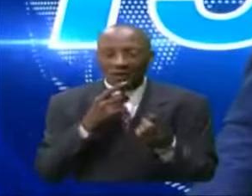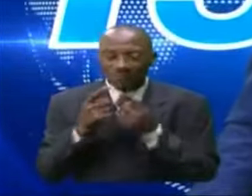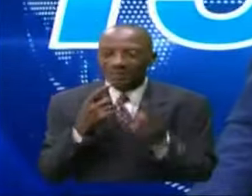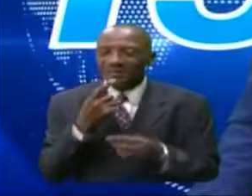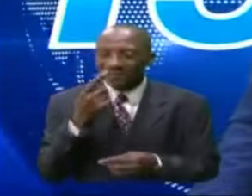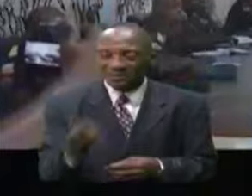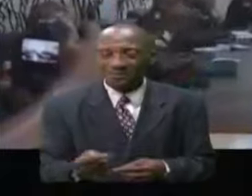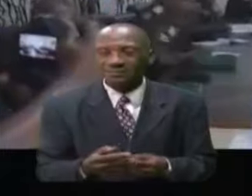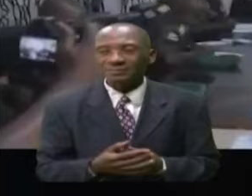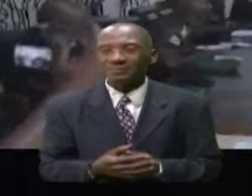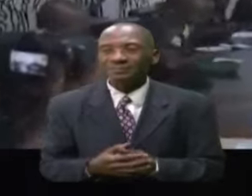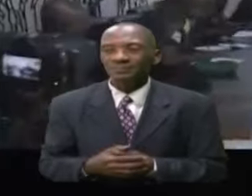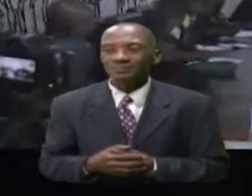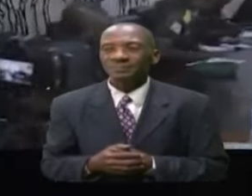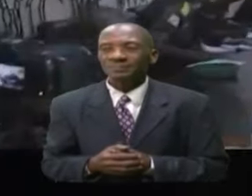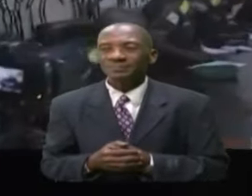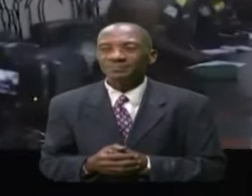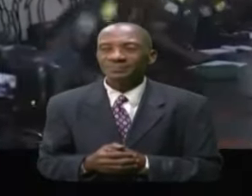long.